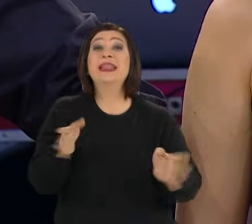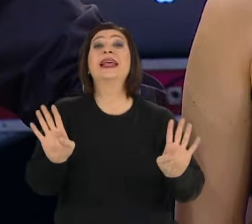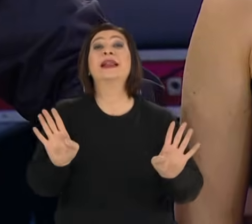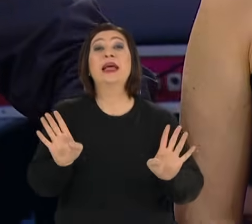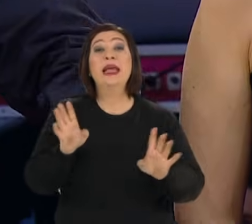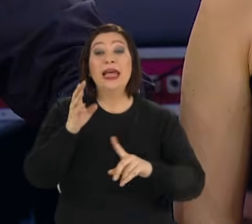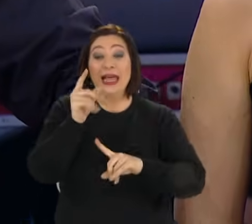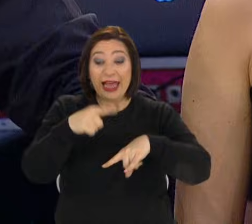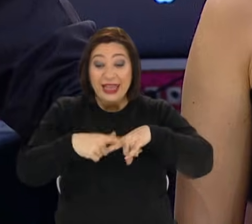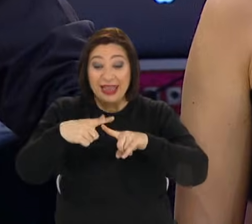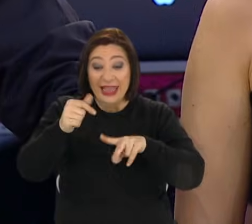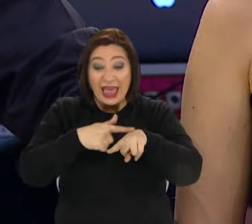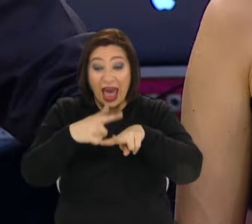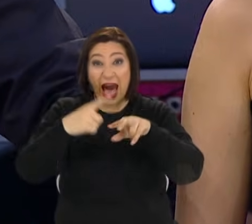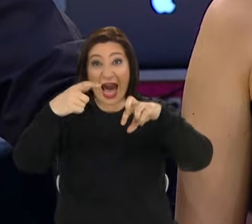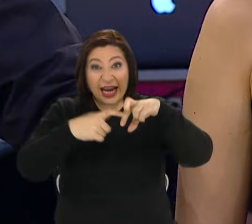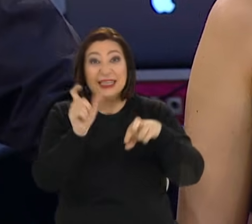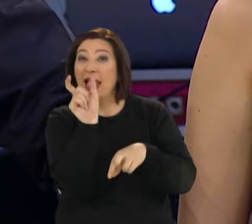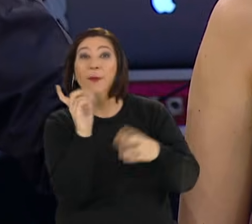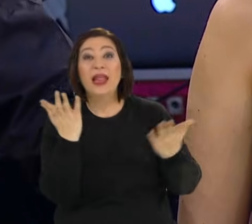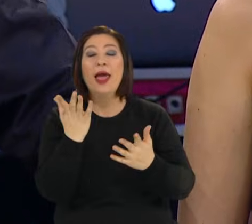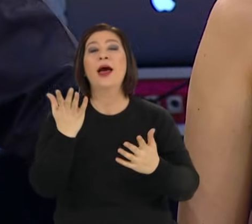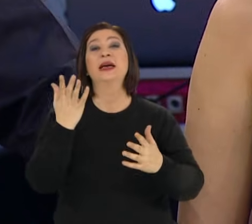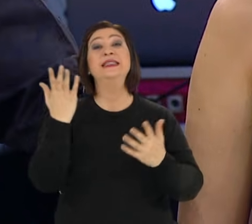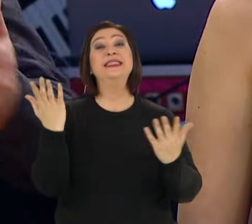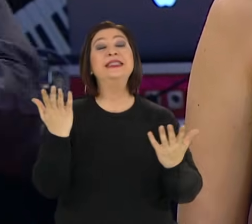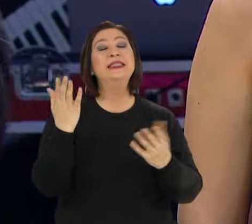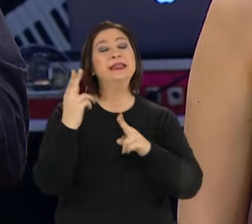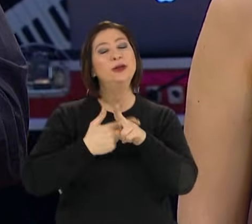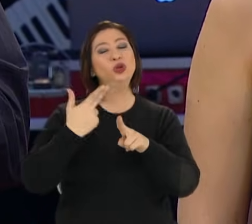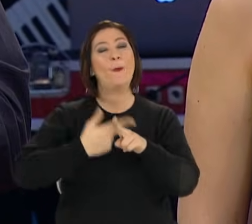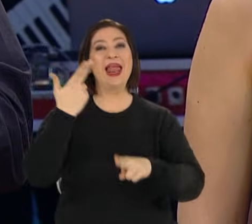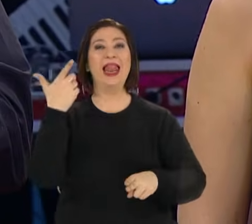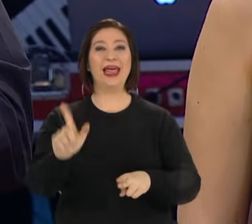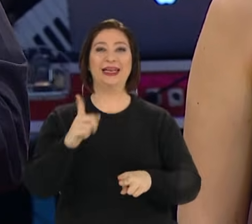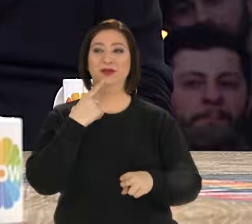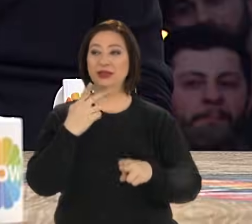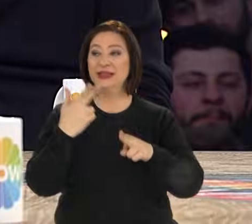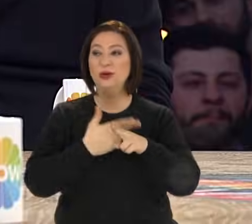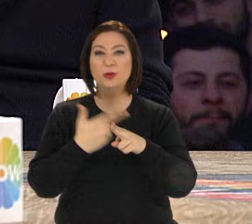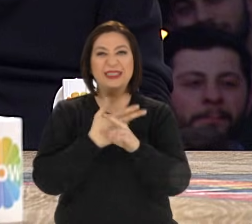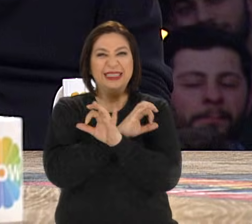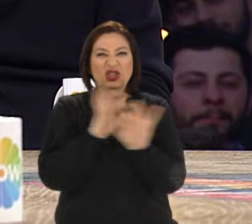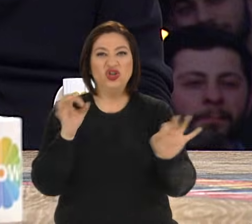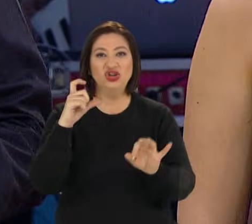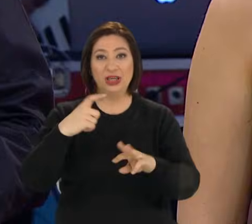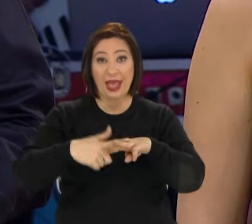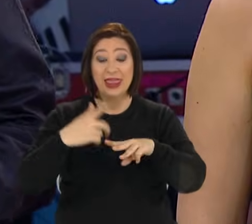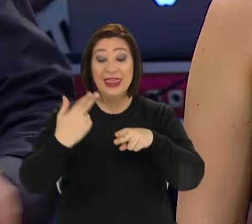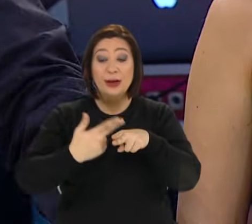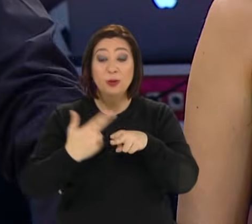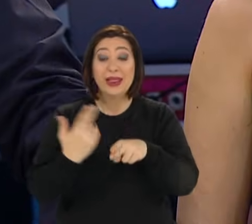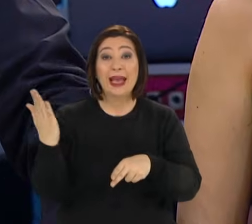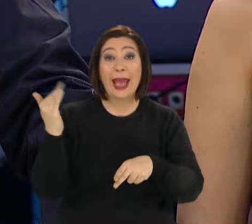Ne demek? İhtiyar tecrübe demek, ihtiyar. Gayri ihtiyari. Mesela nereden geliyor bu? Tecrübesizce. Tabii tecrübeden